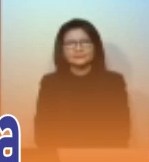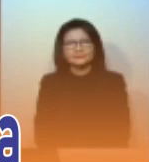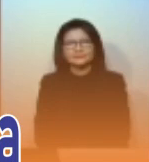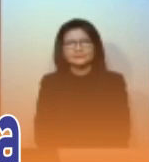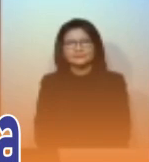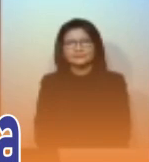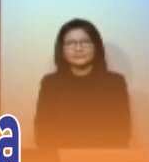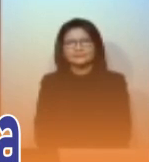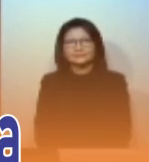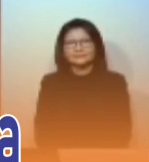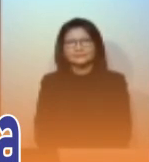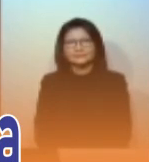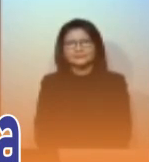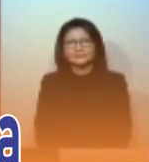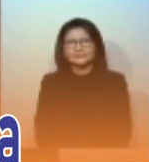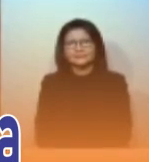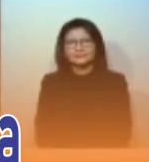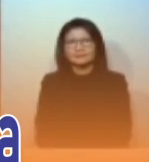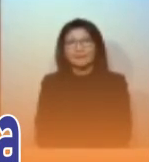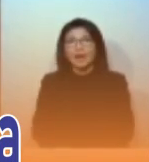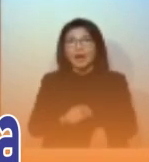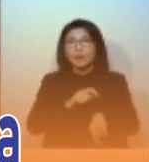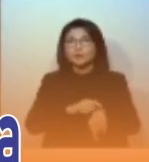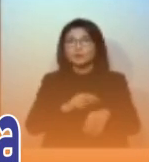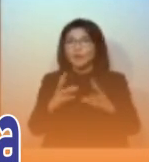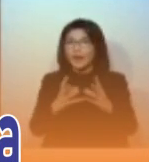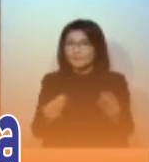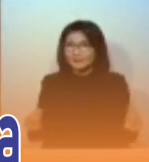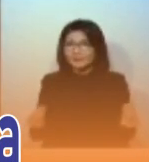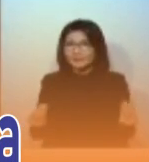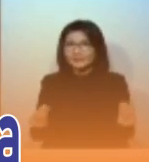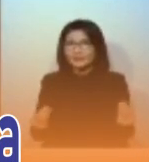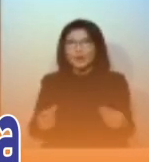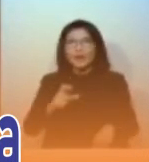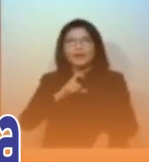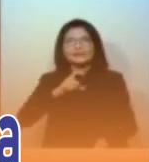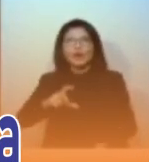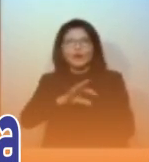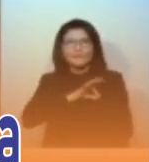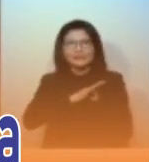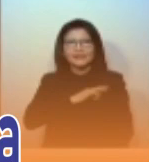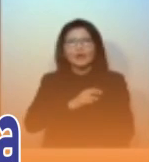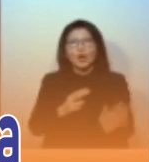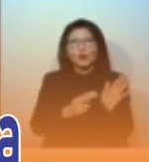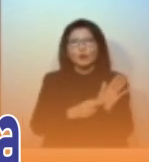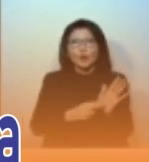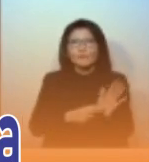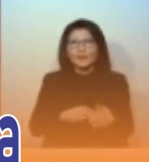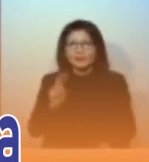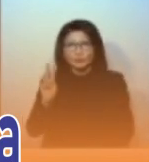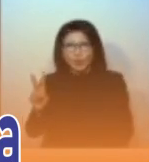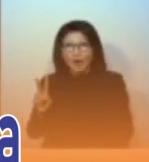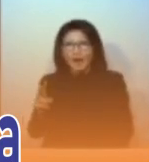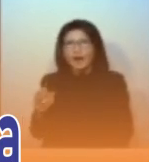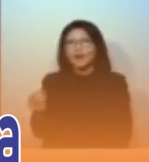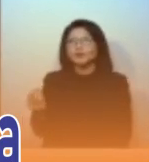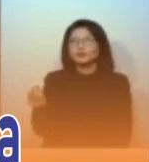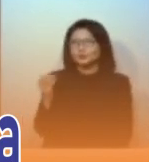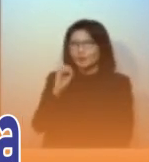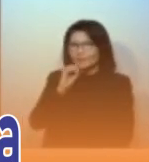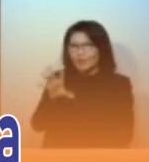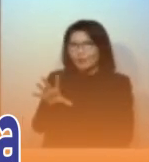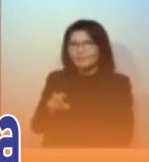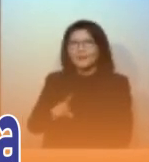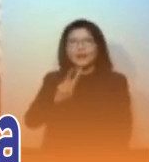Baik, waktunya habis. Kami berikan kesempatan kepada calon presiden nomor urut 2 untuk menjawab selama